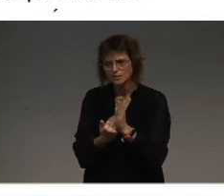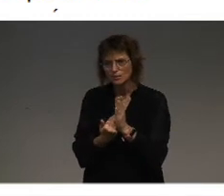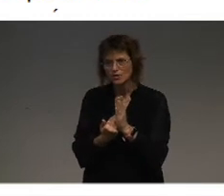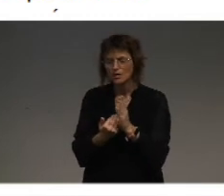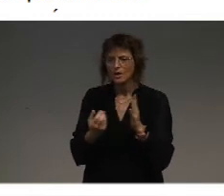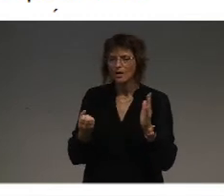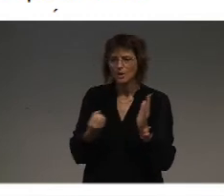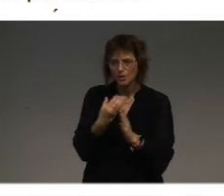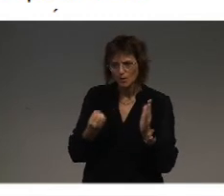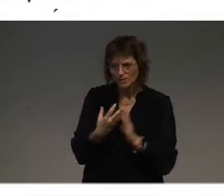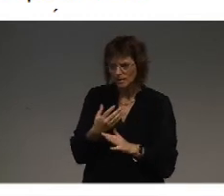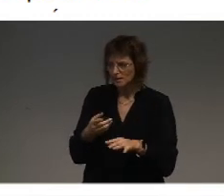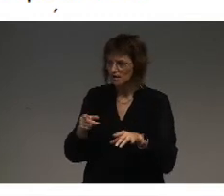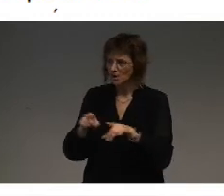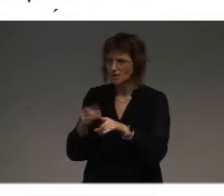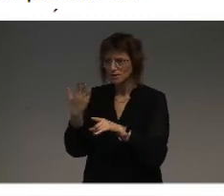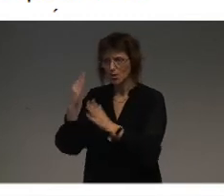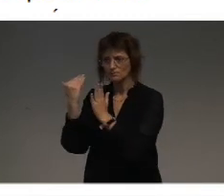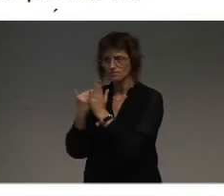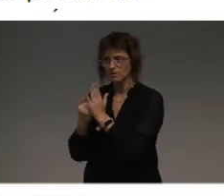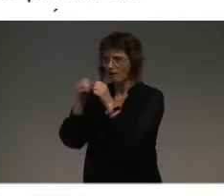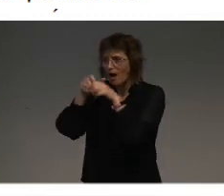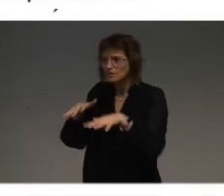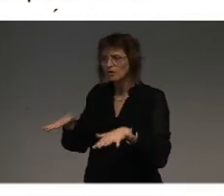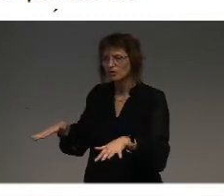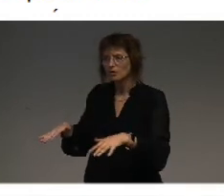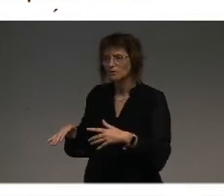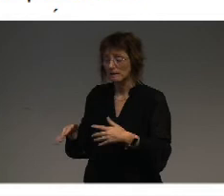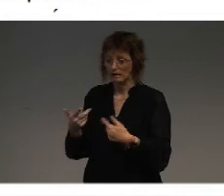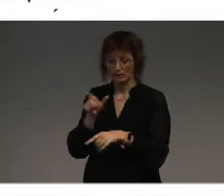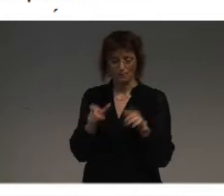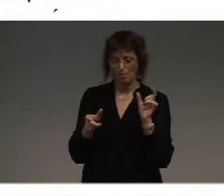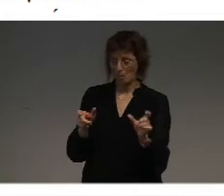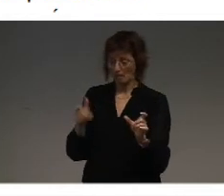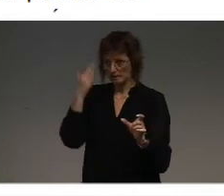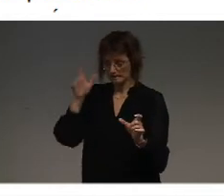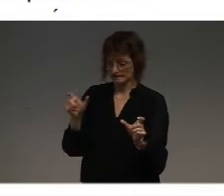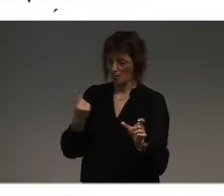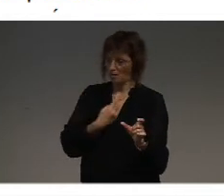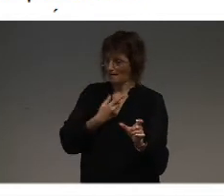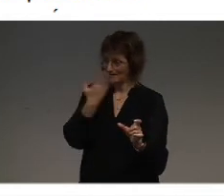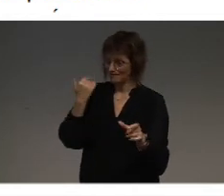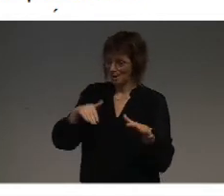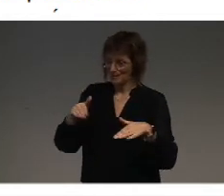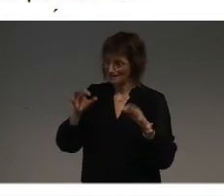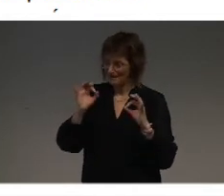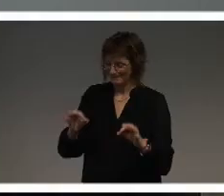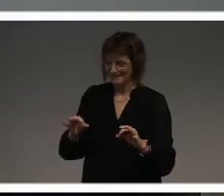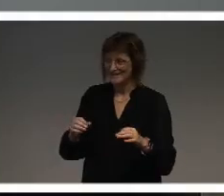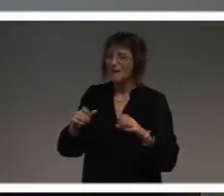factorielle multiple et une classification ascendante hiérarchique. Alors c'est un nom barbare, moi-même je ne sais absolument pas comment ça fonctionne, mais ça nous a permis de